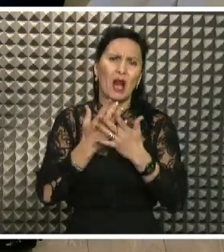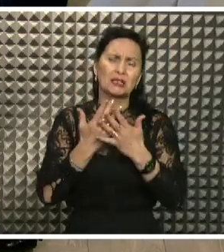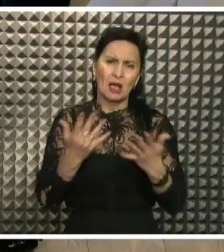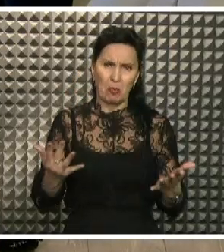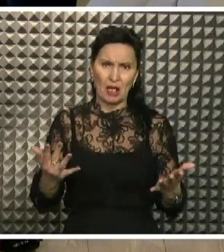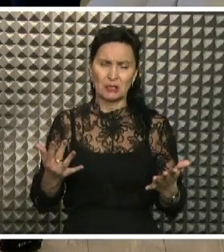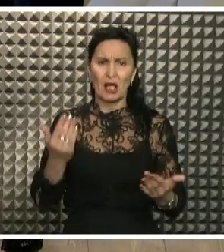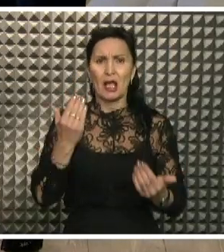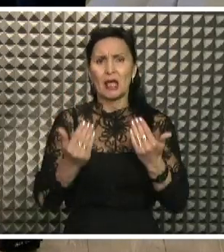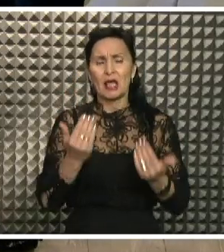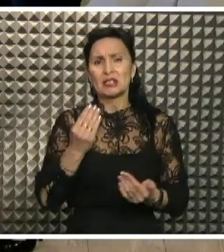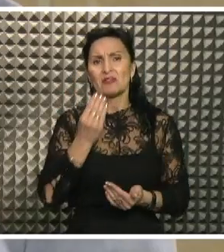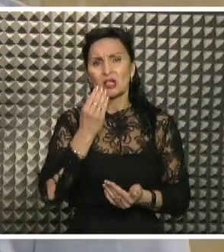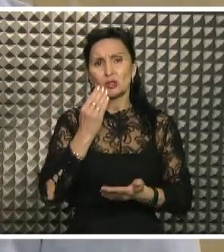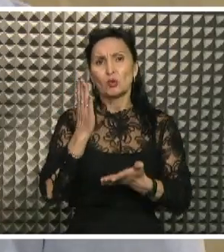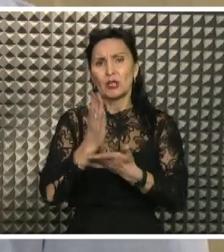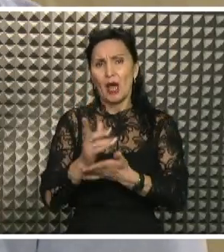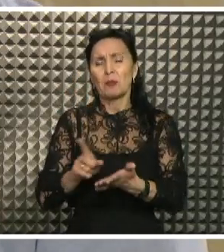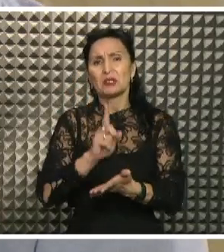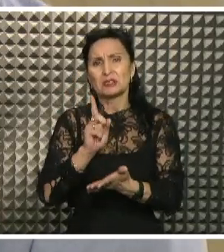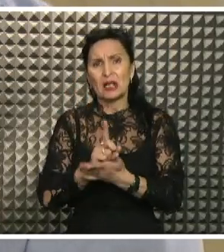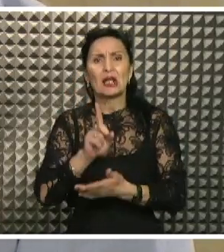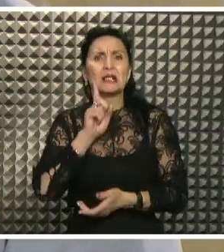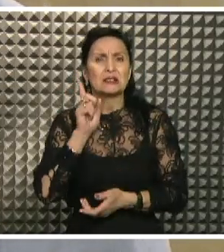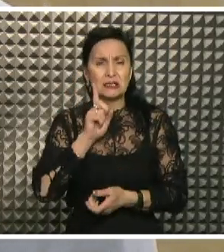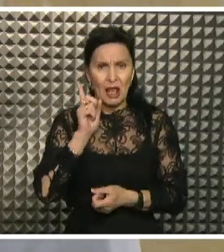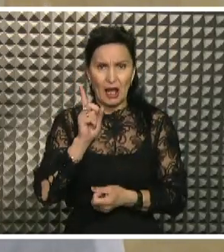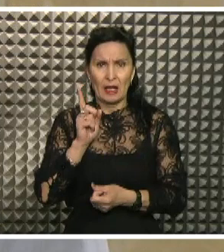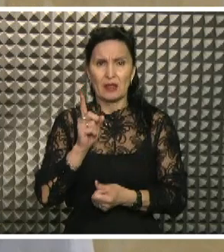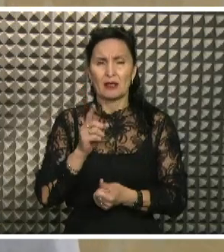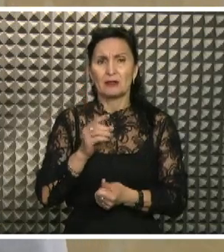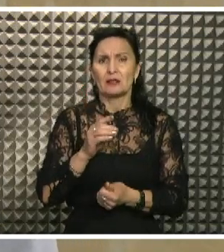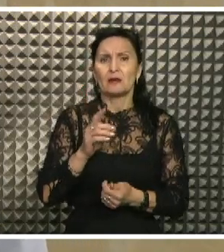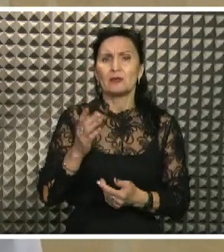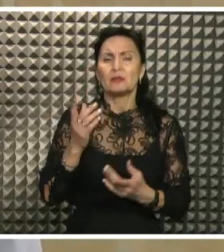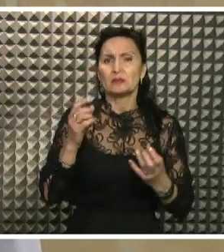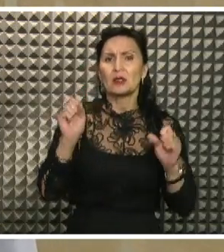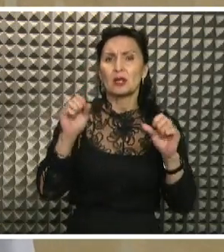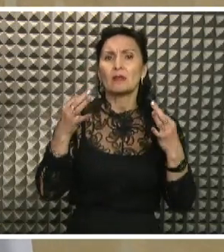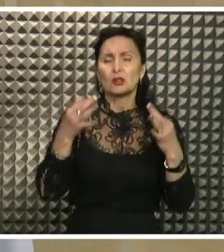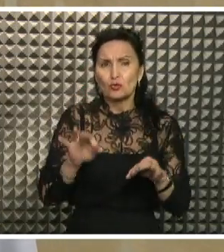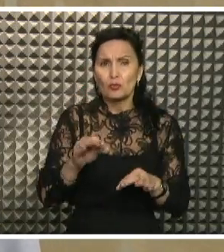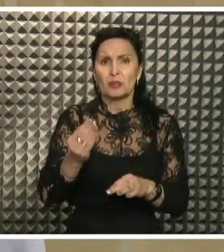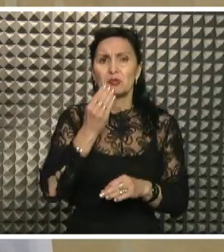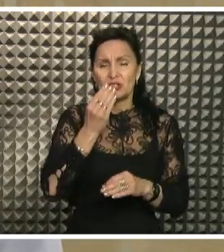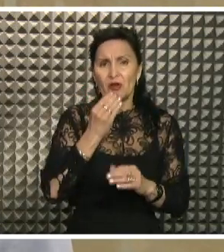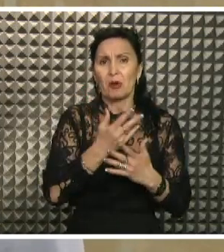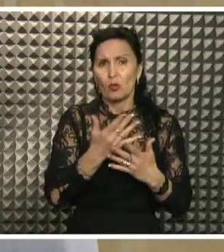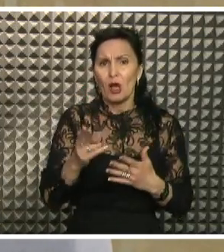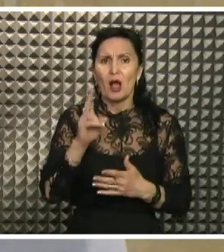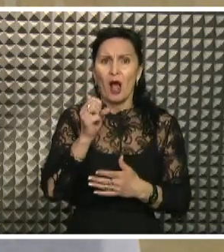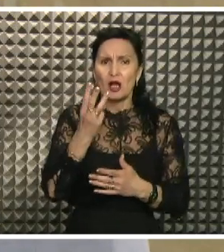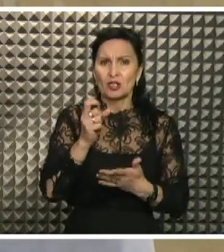по-любому. Поэтому, если в рационе у вас есть обязательно зелень, где микроэлементы, то, что у нас с вами биодоступность максимальная из пищевых продуктов, каша